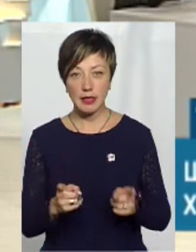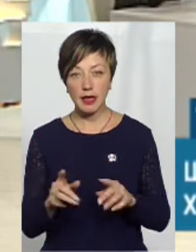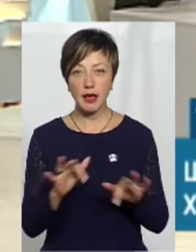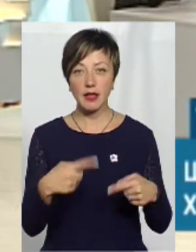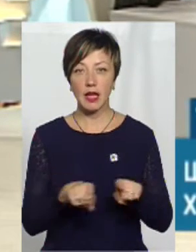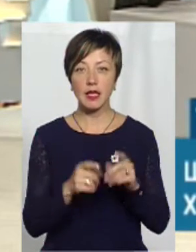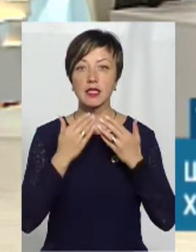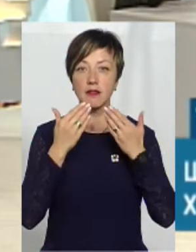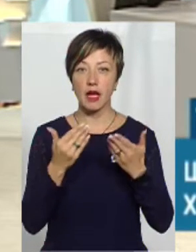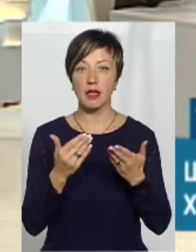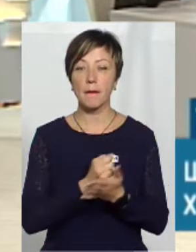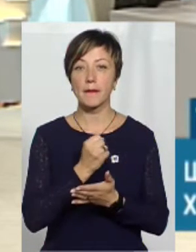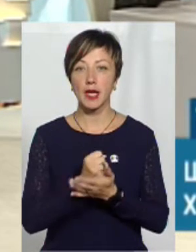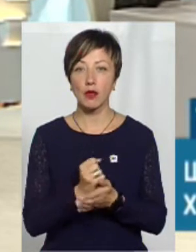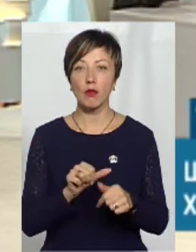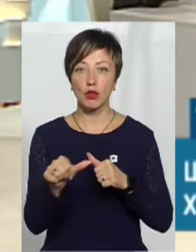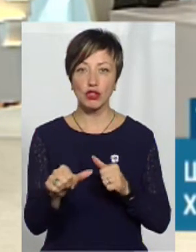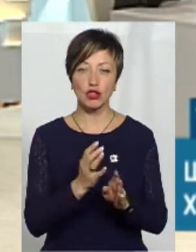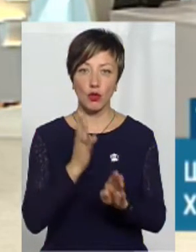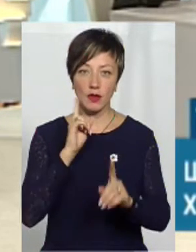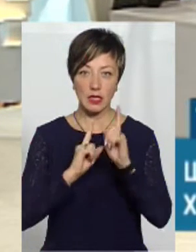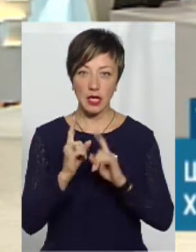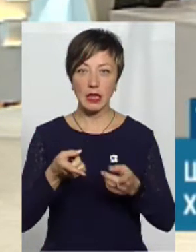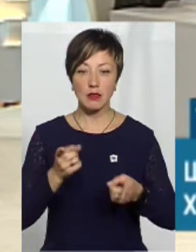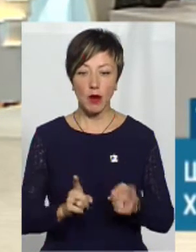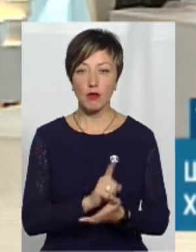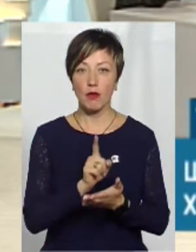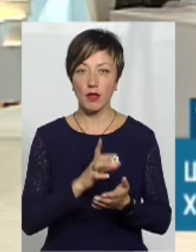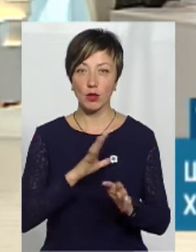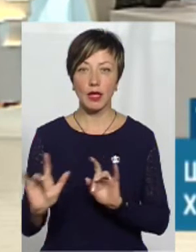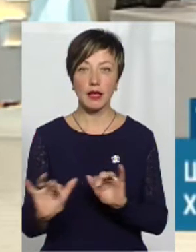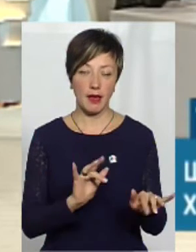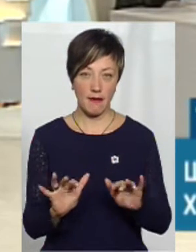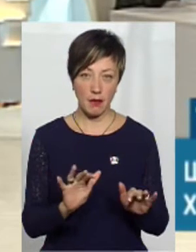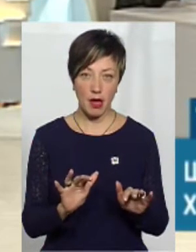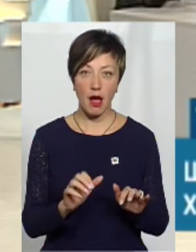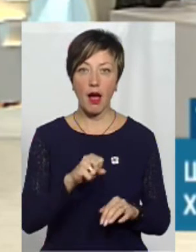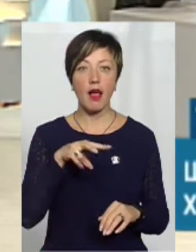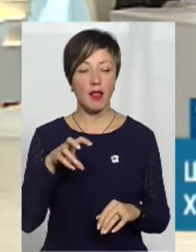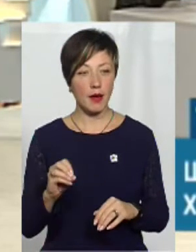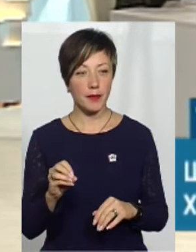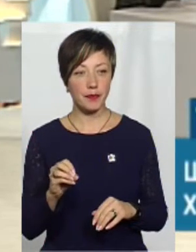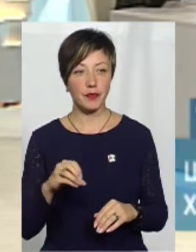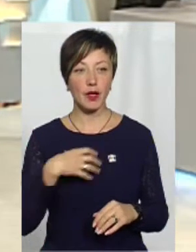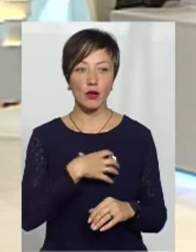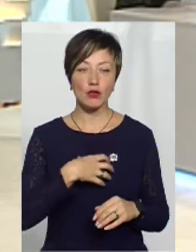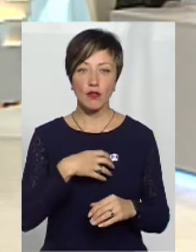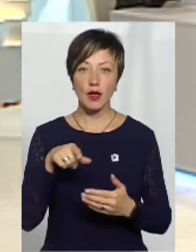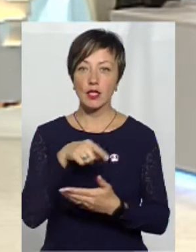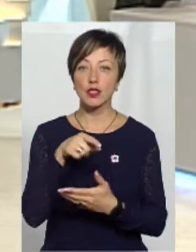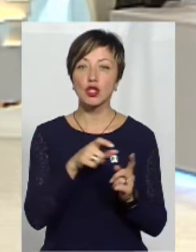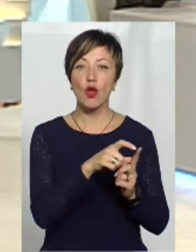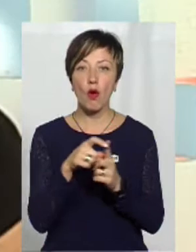отакі от звернення прийняті на позачергових сесіях? Насправді вони повинні бути дієвими, але ключове слово «повинні».